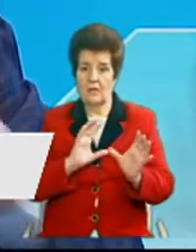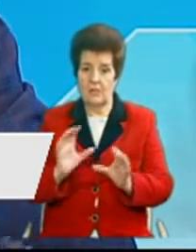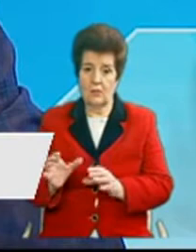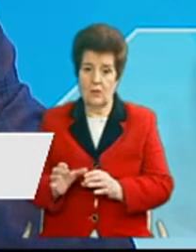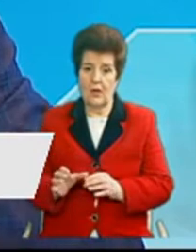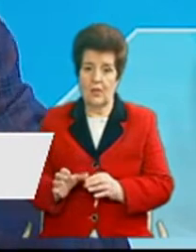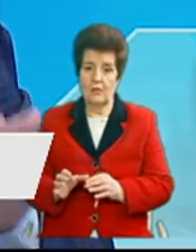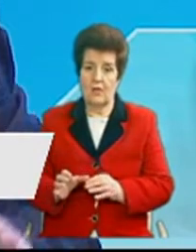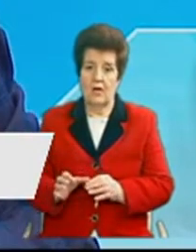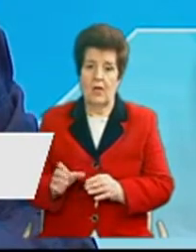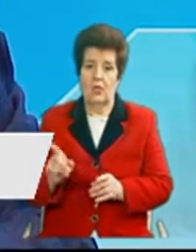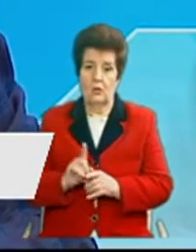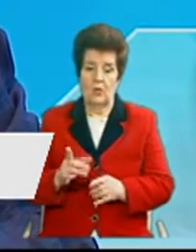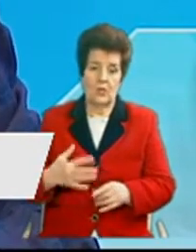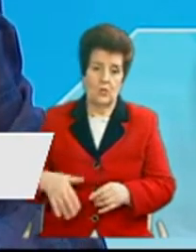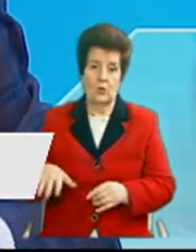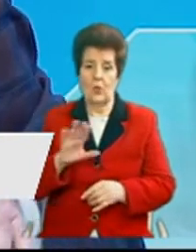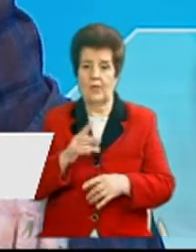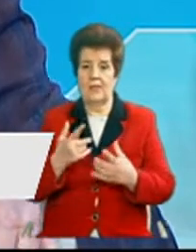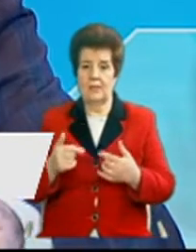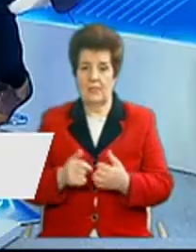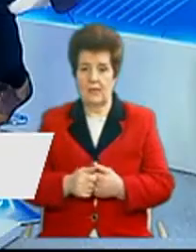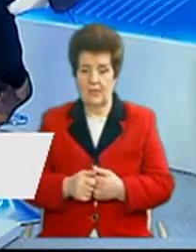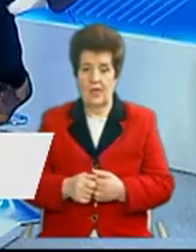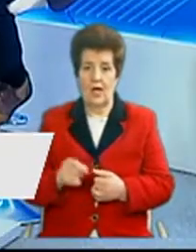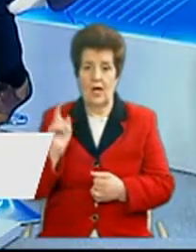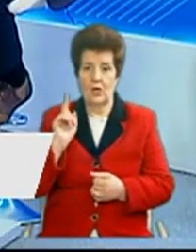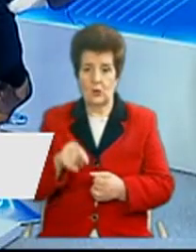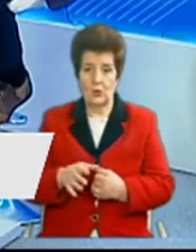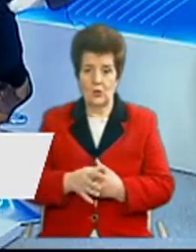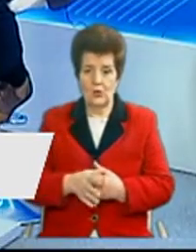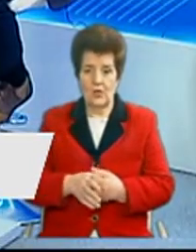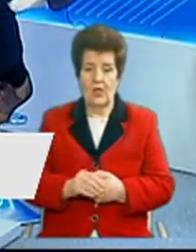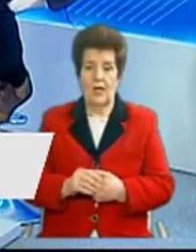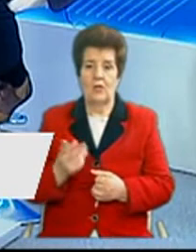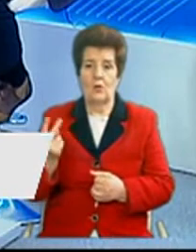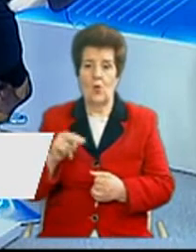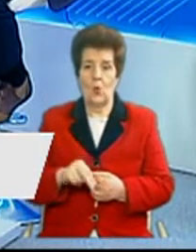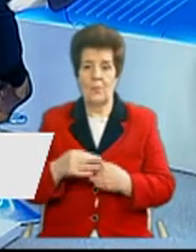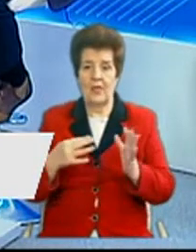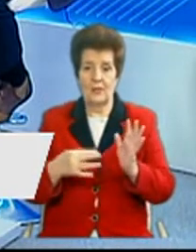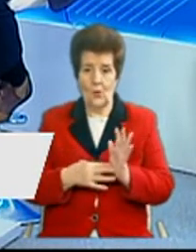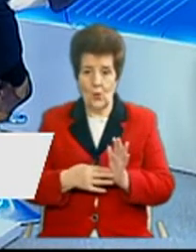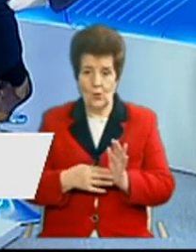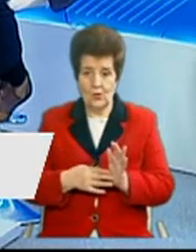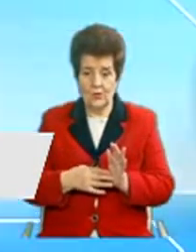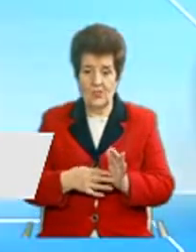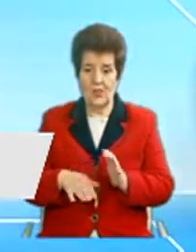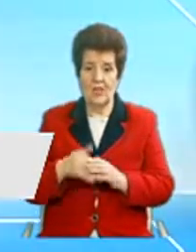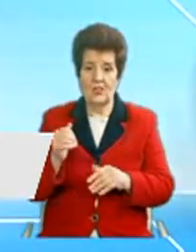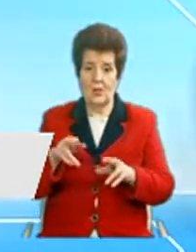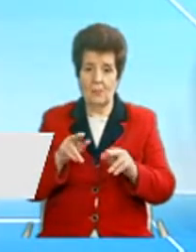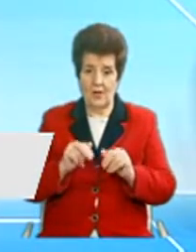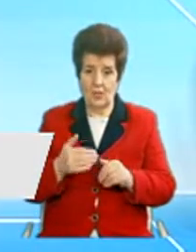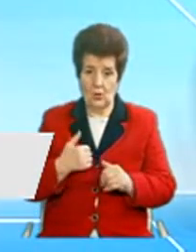securitatea voturilor în toate secțiile. Considerați că nu mai e nevoie? Nu, acum și ajung la... Și în 2019, în alegerile parlamentare,